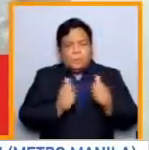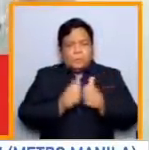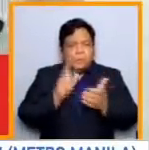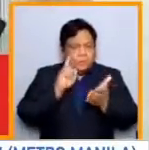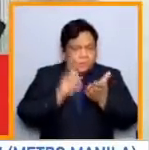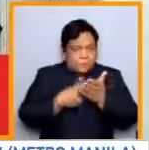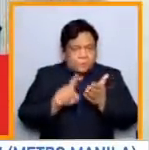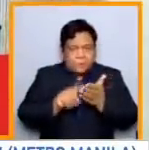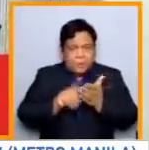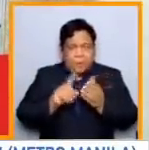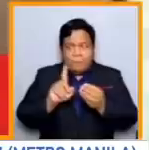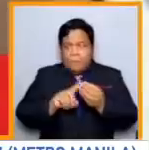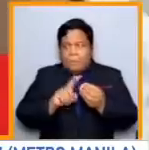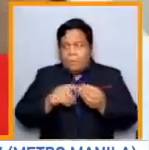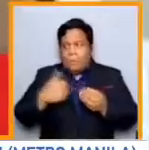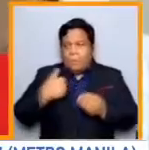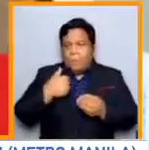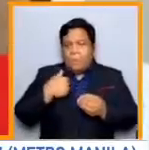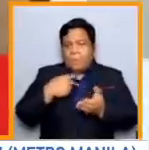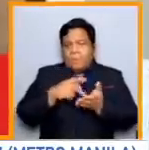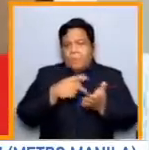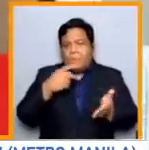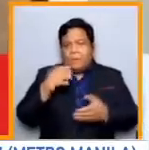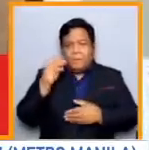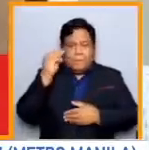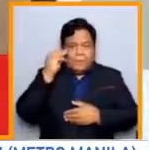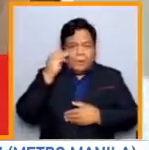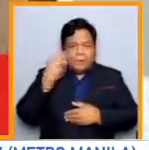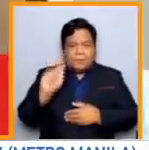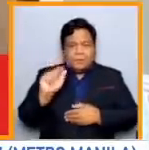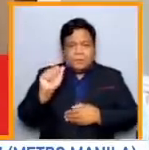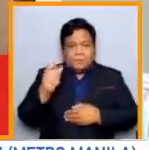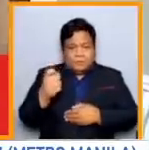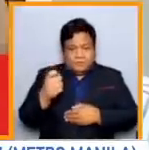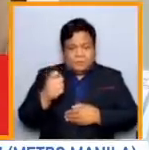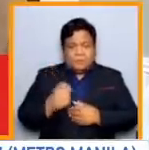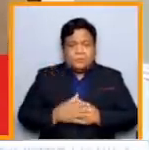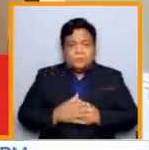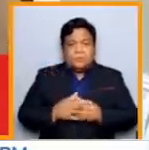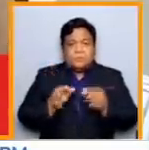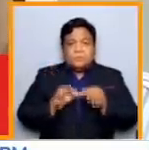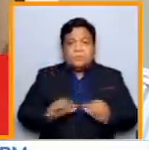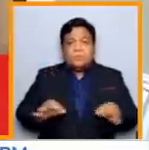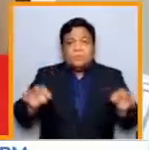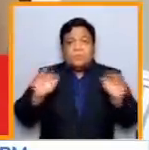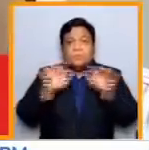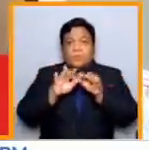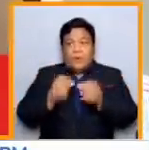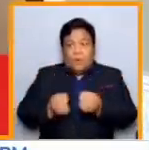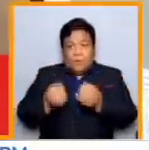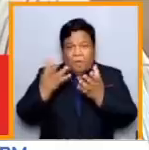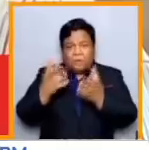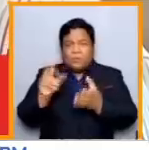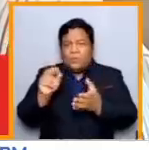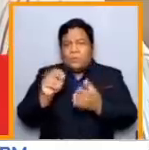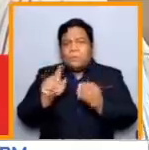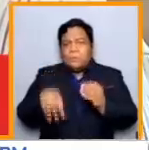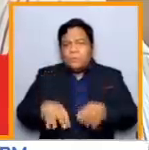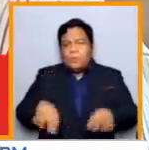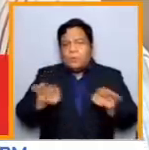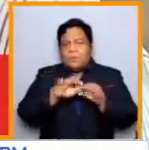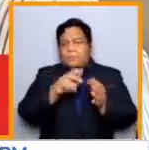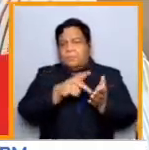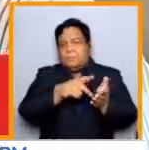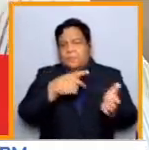nakokolekta ang Marcos estate tax. Mas mahalaga raw rito ay hindi ang halaga, kundi ang pagsingil sa buwis na nararapat. This